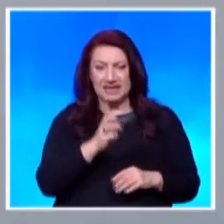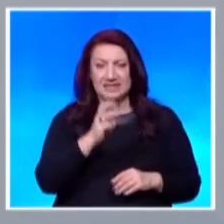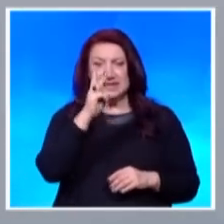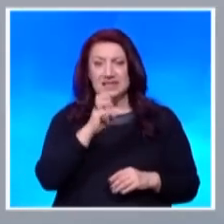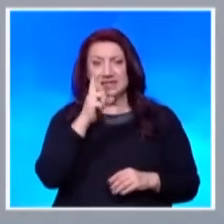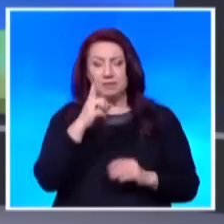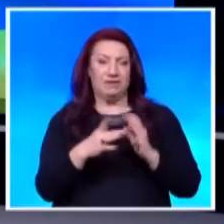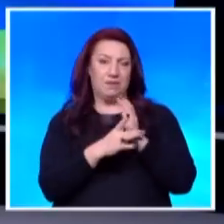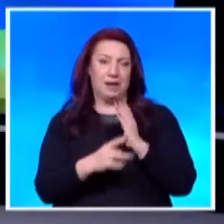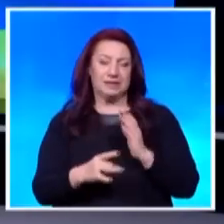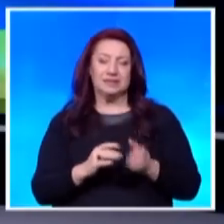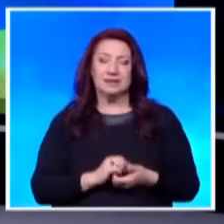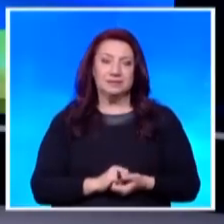Цветкова.